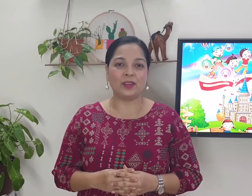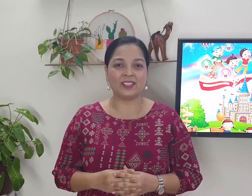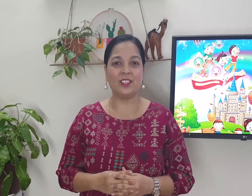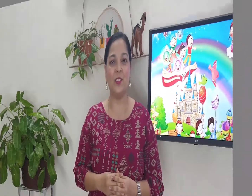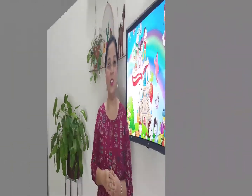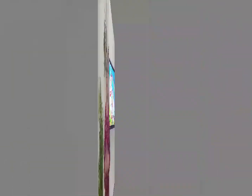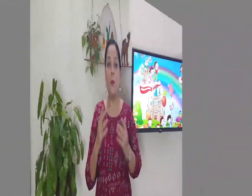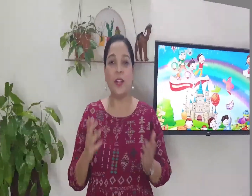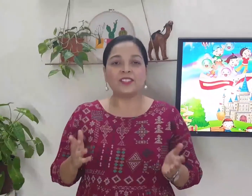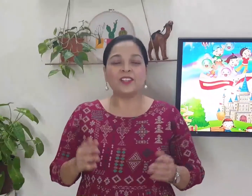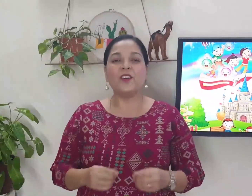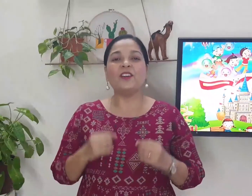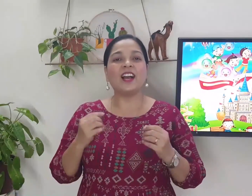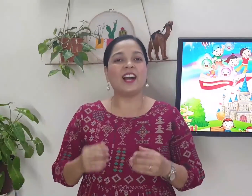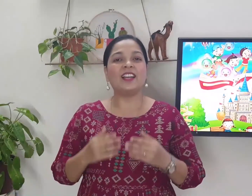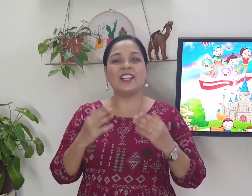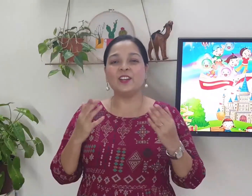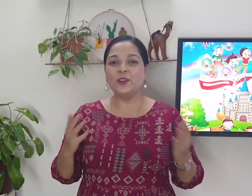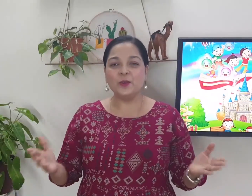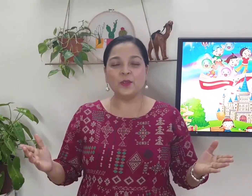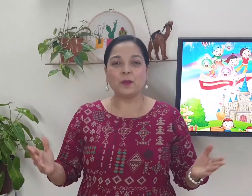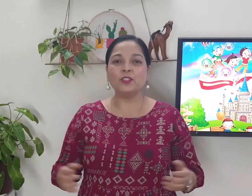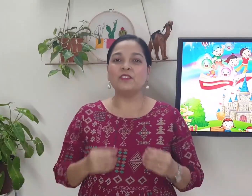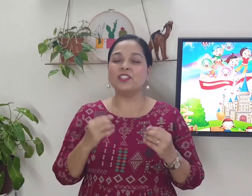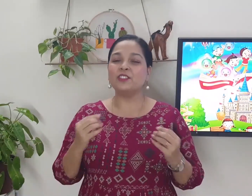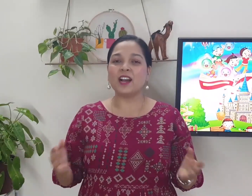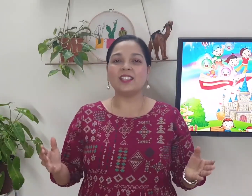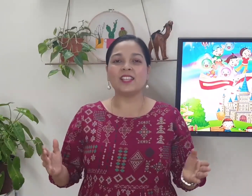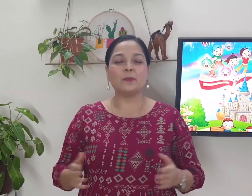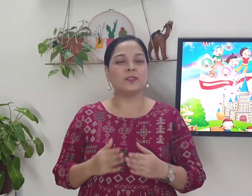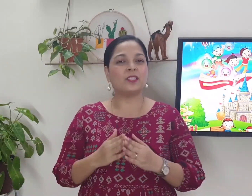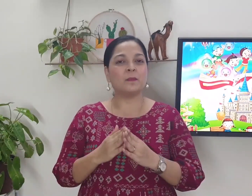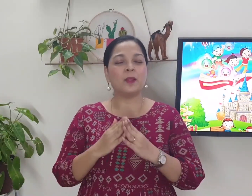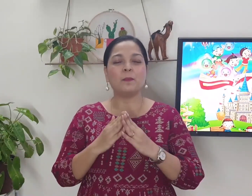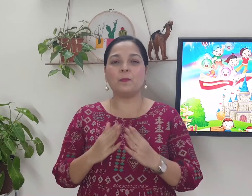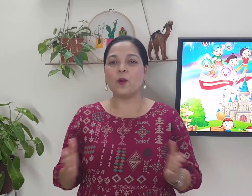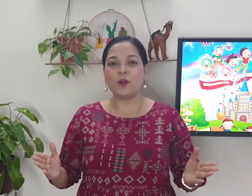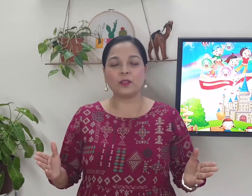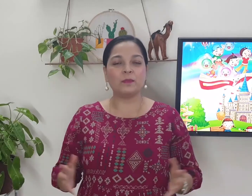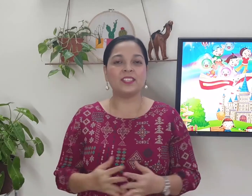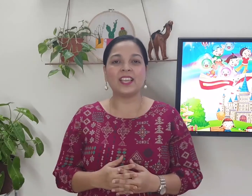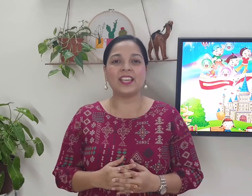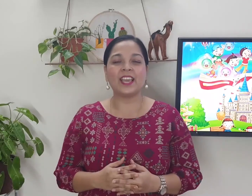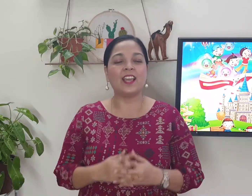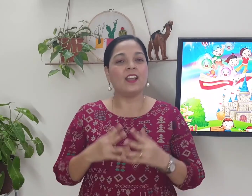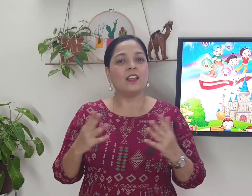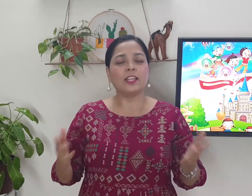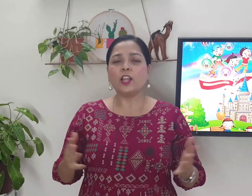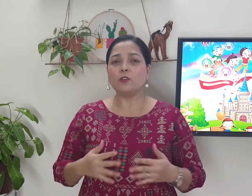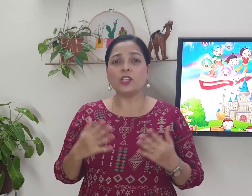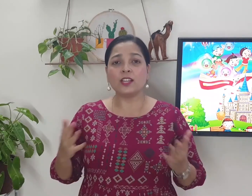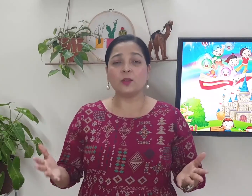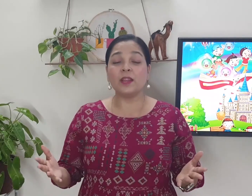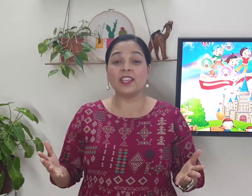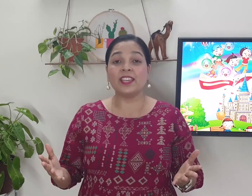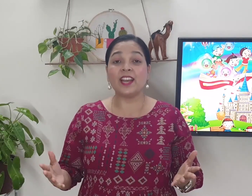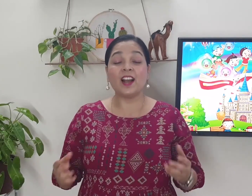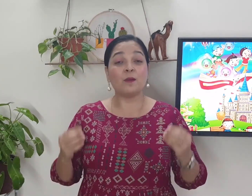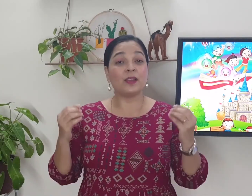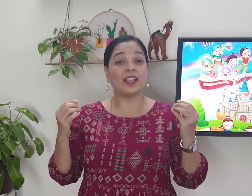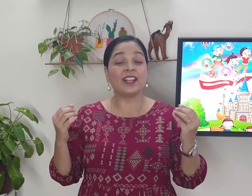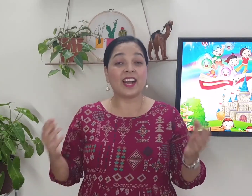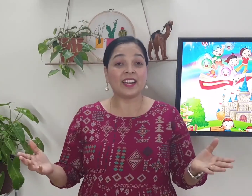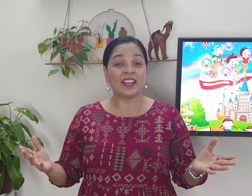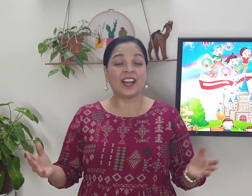यू. गॉड ब्लेस यू. प्रेज द लॉर्ड. हालेलुया. मला विश्वास आहे तुम्ही आज खूप काही मजा केली आहे. आपण खूप काय